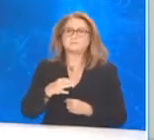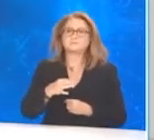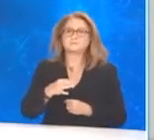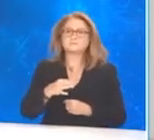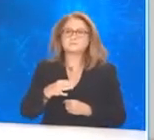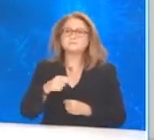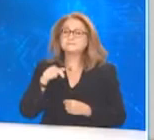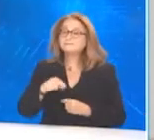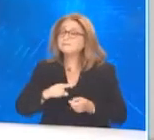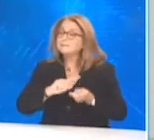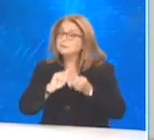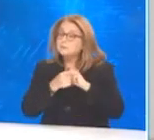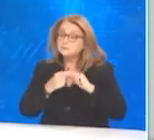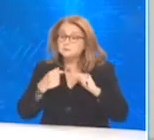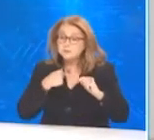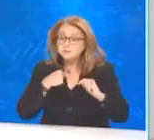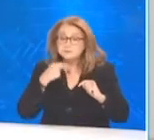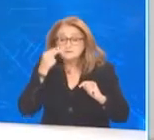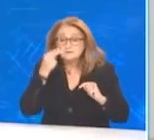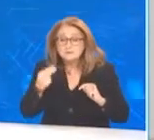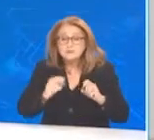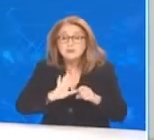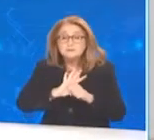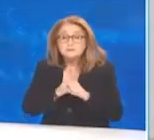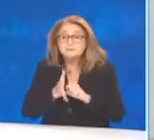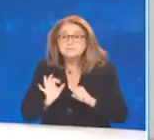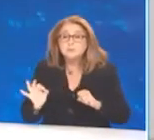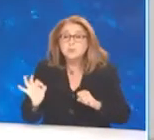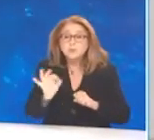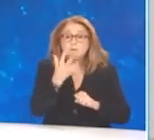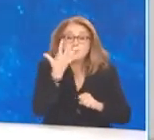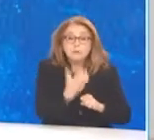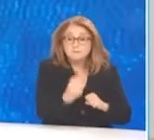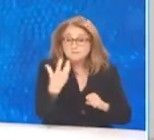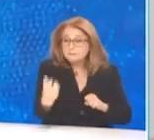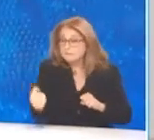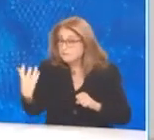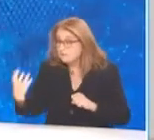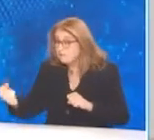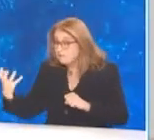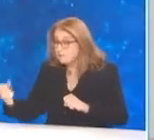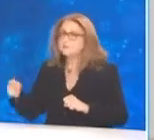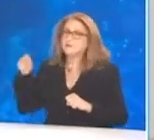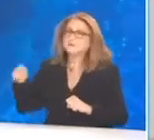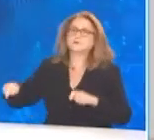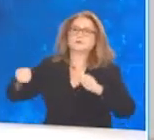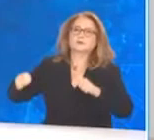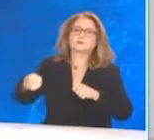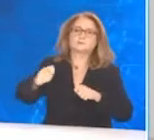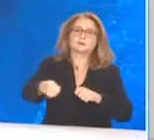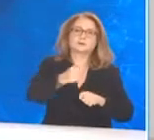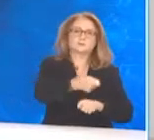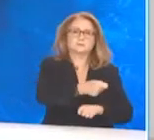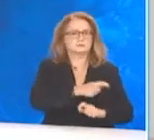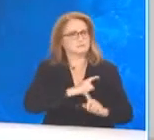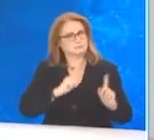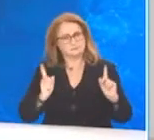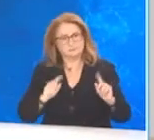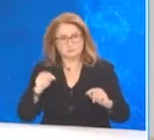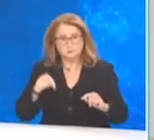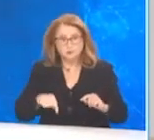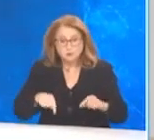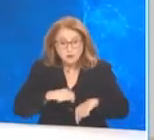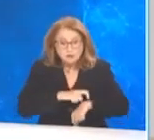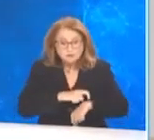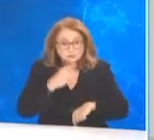τα κριτήρια είναι καθαρά επιδημιολογικά, καθαρά σε σχέση με το τι συμβαίνει αυτή τη στιγμή και τι